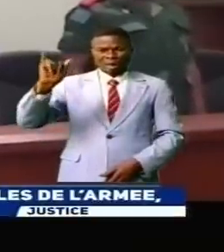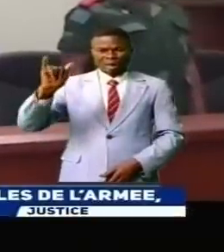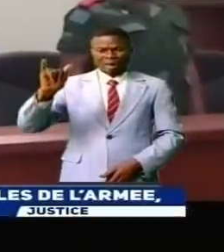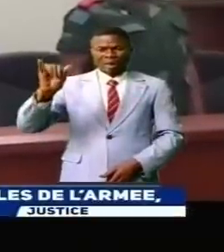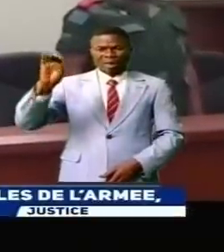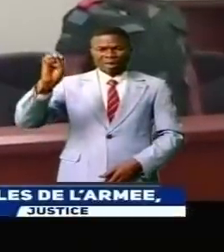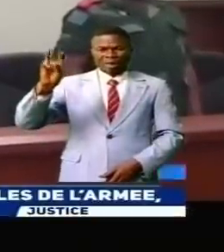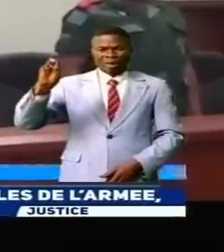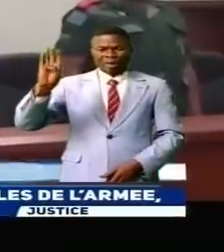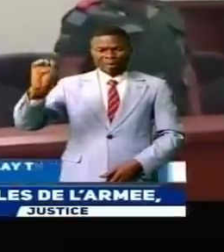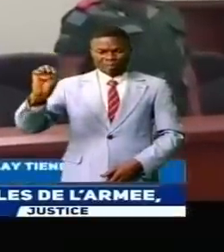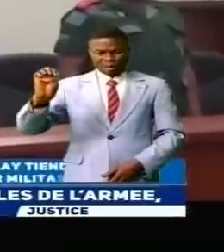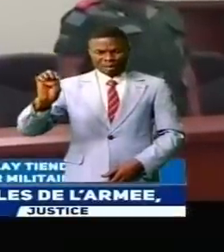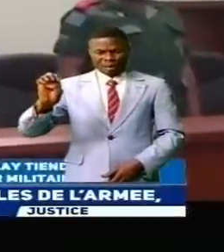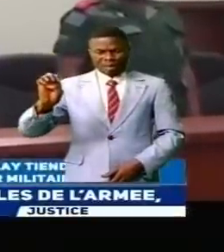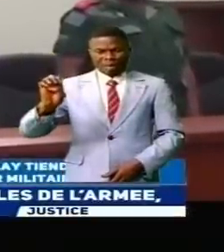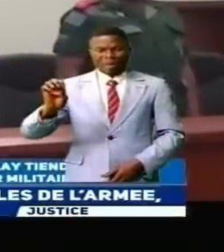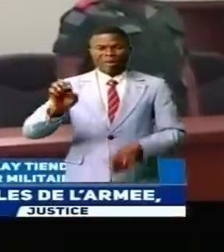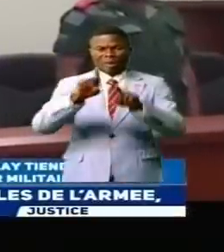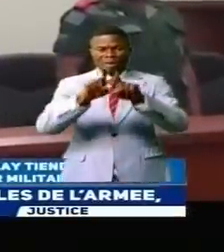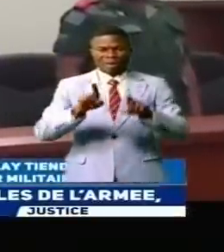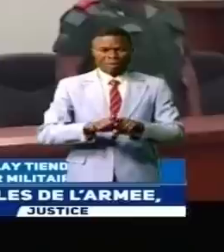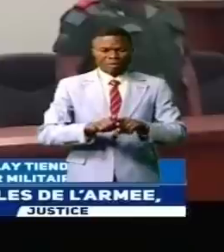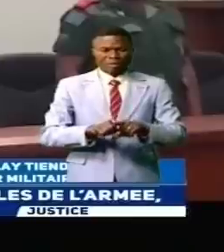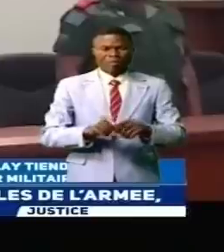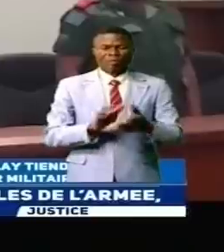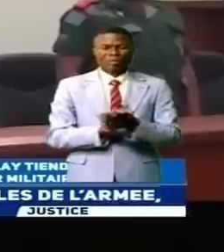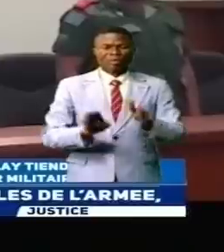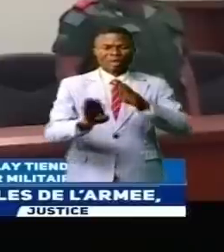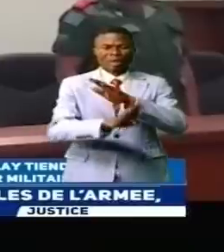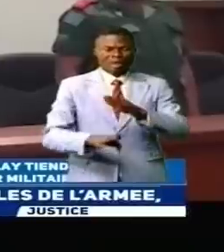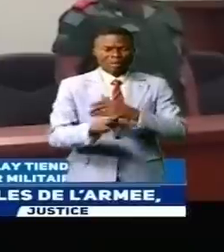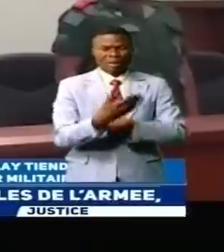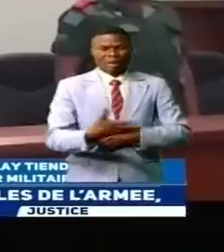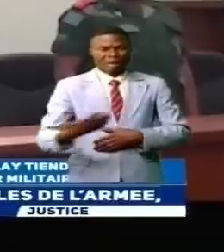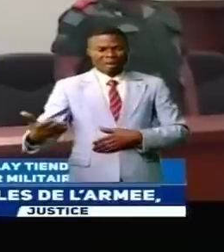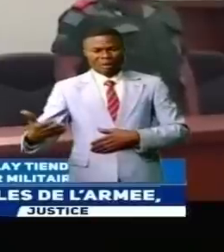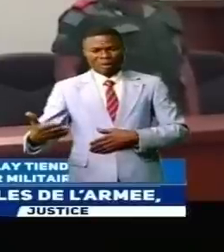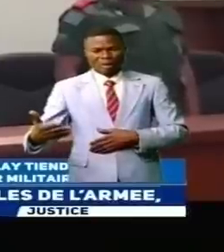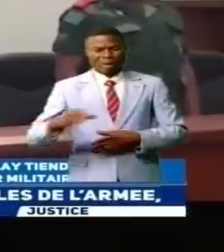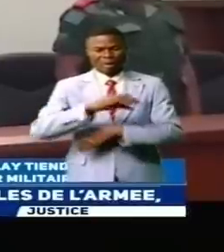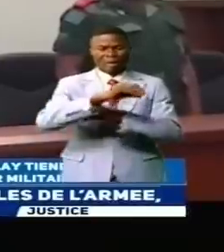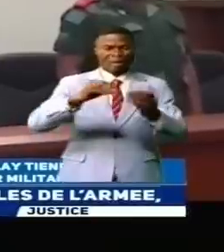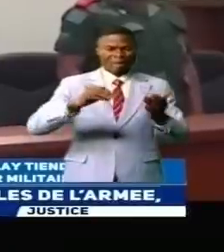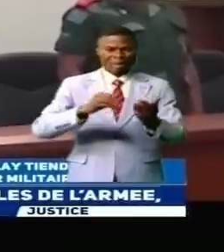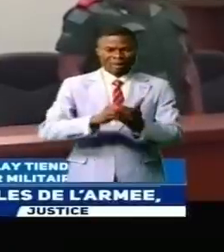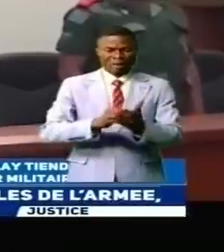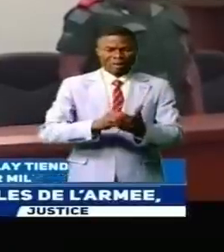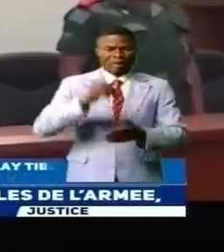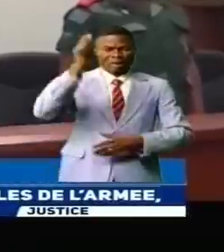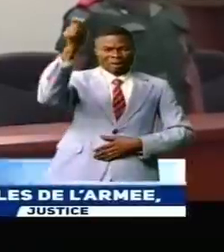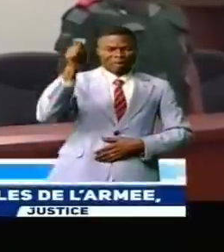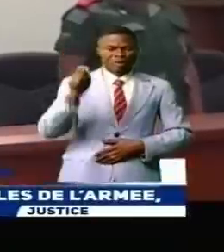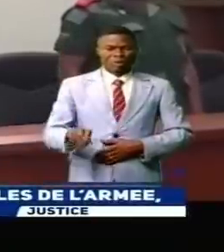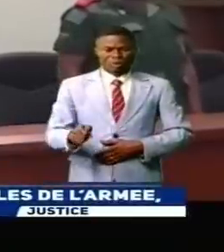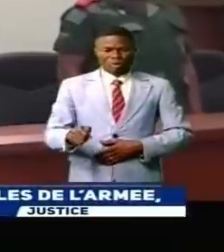alias Yembe, la base logistique centrale de forces